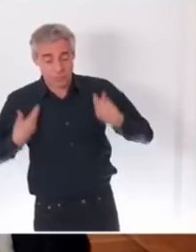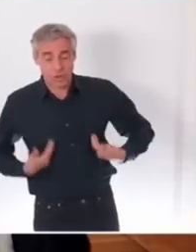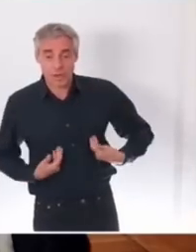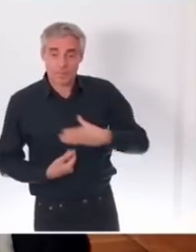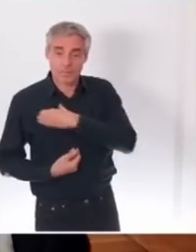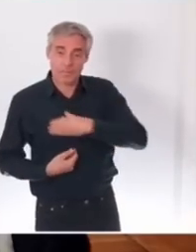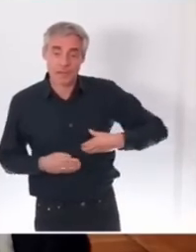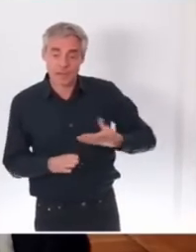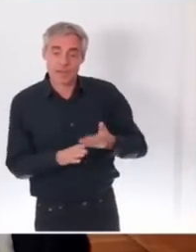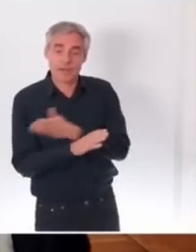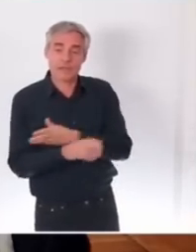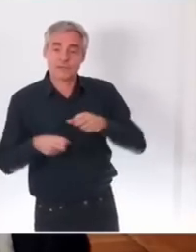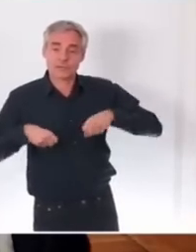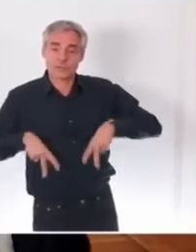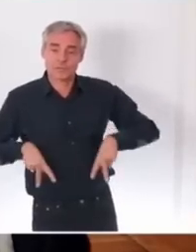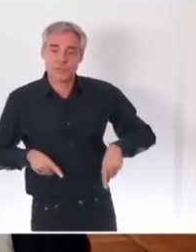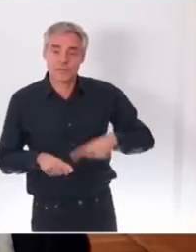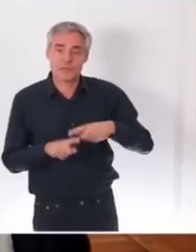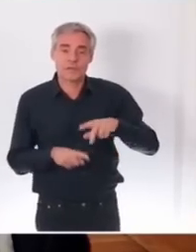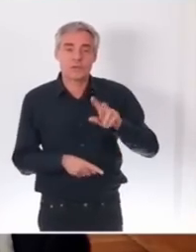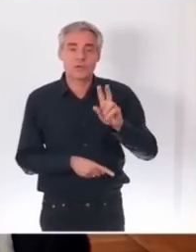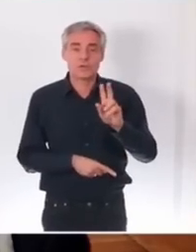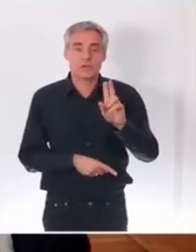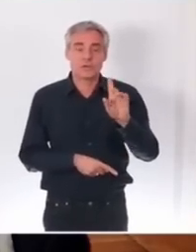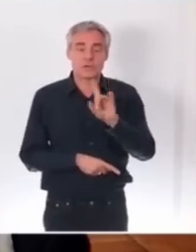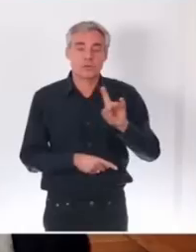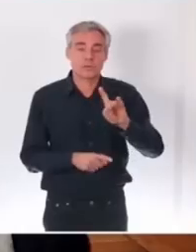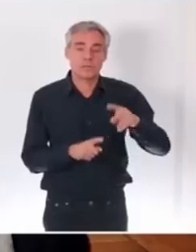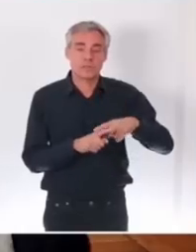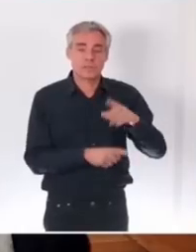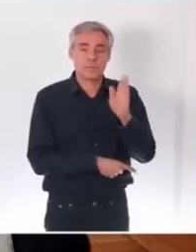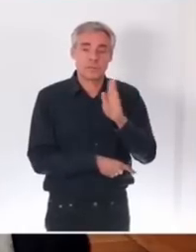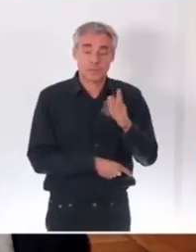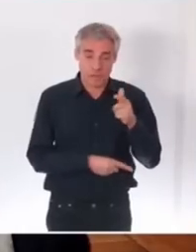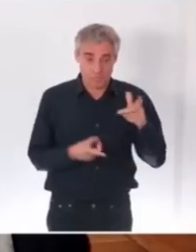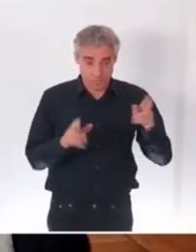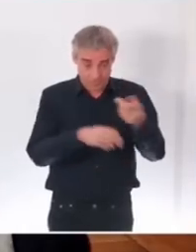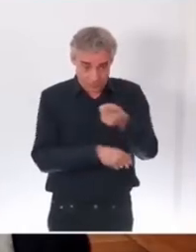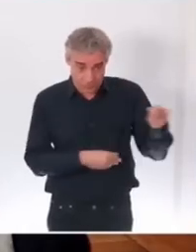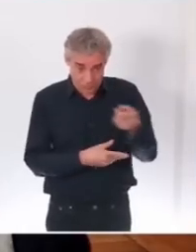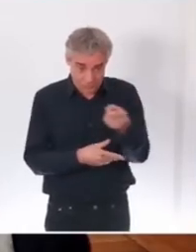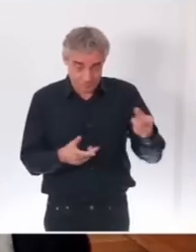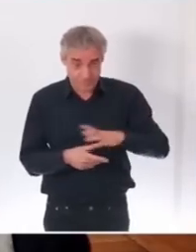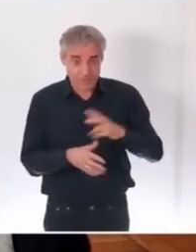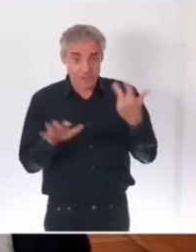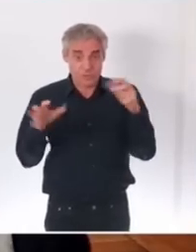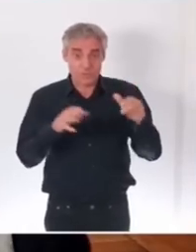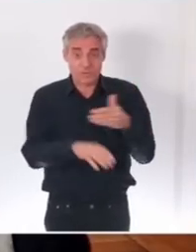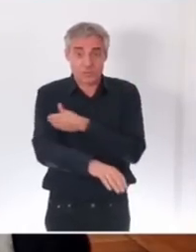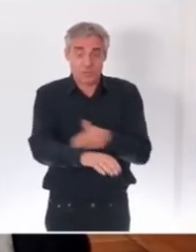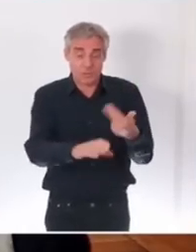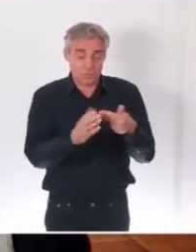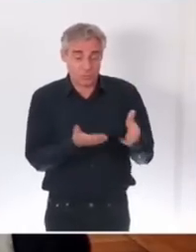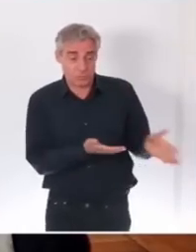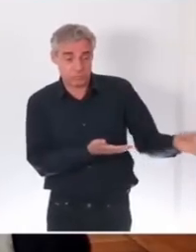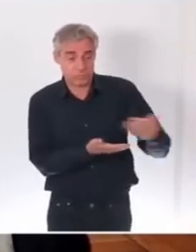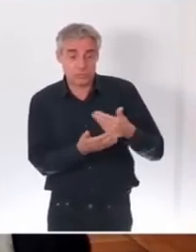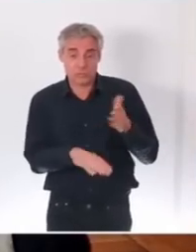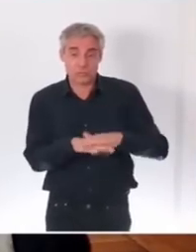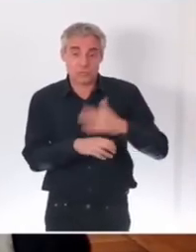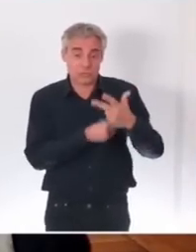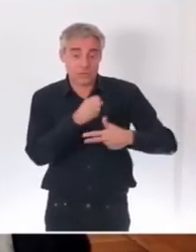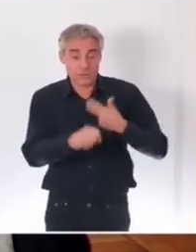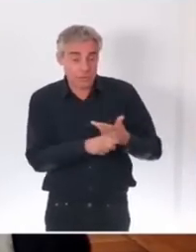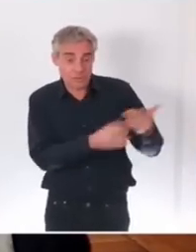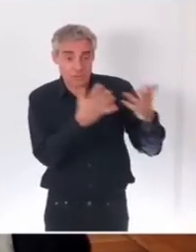millions d'euros. L'époque Urmic-Bichet, on est déjà à 800 millions d'euros sur 3 exercices. Non mais ce sont